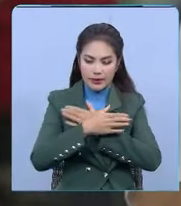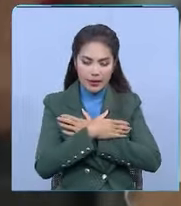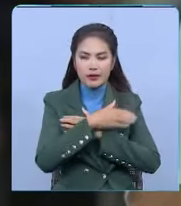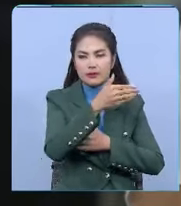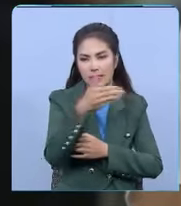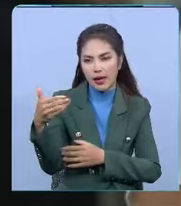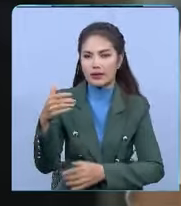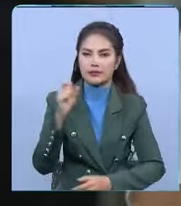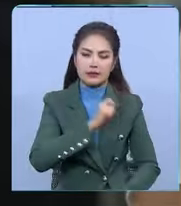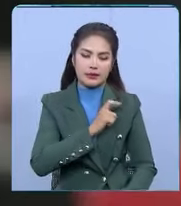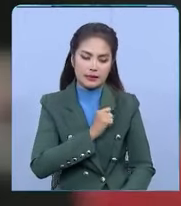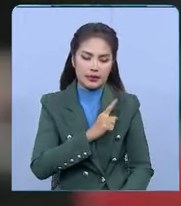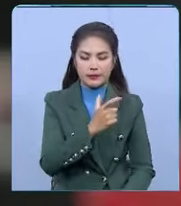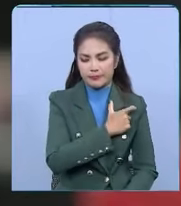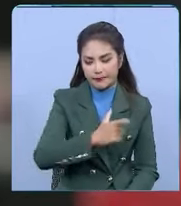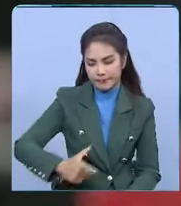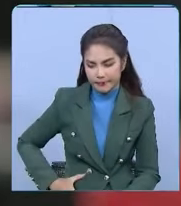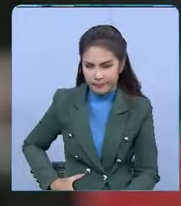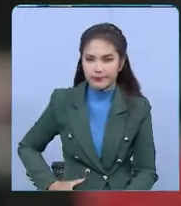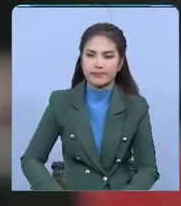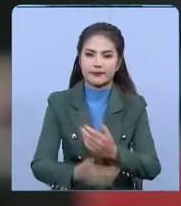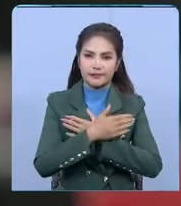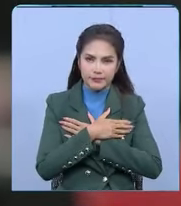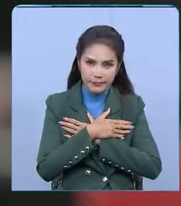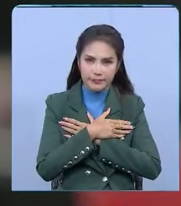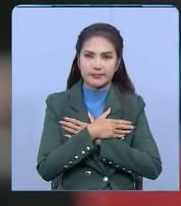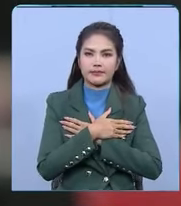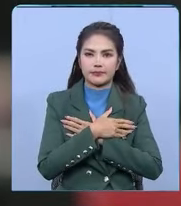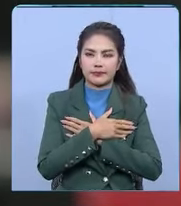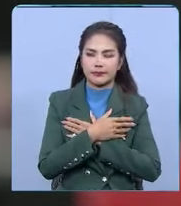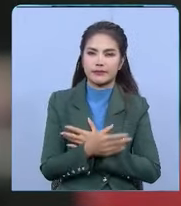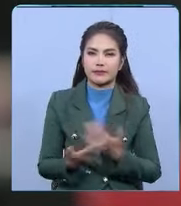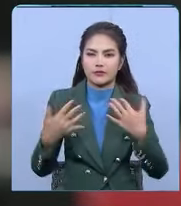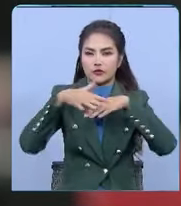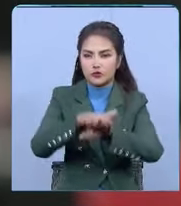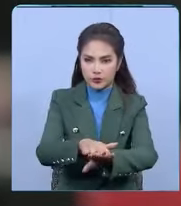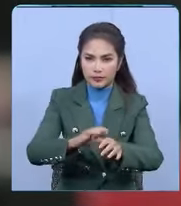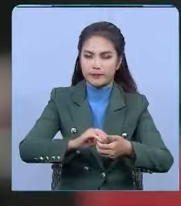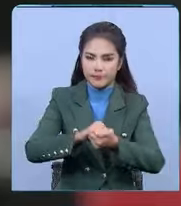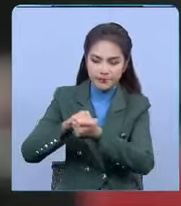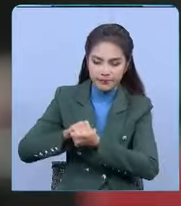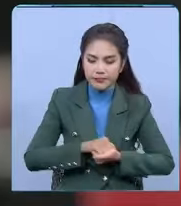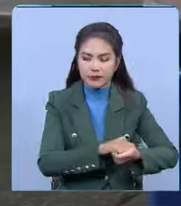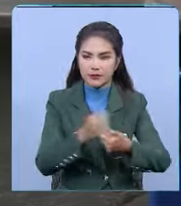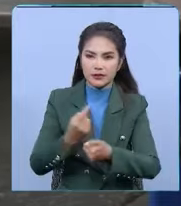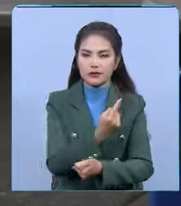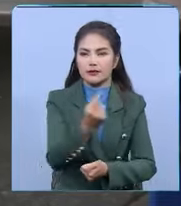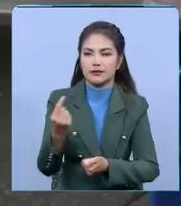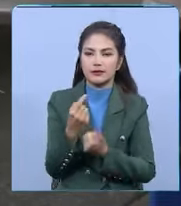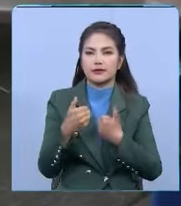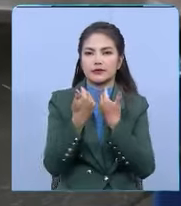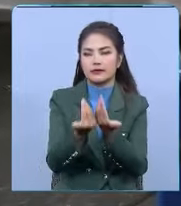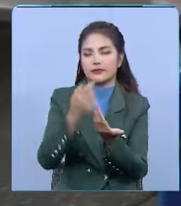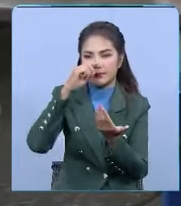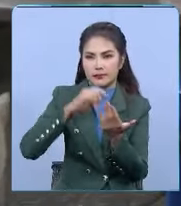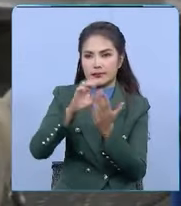พระมหากษัตริย์เหมือนกันก็มีความรักแล้วก็ร่วมกันรวมใจกันเป็นหนึ่งเดียวเพื่อนำพาประเทศไปสู่ความเจริญม